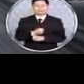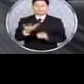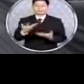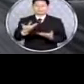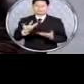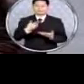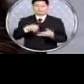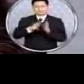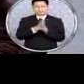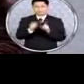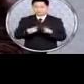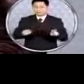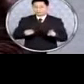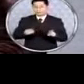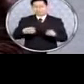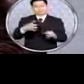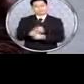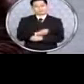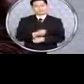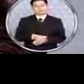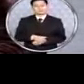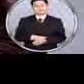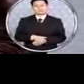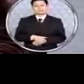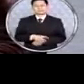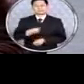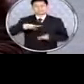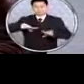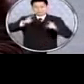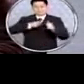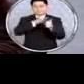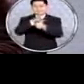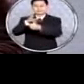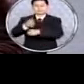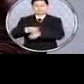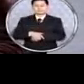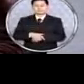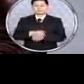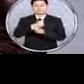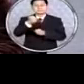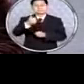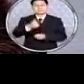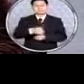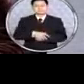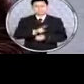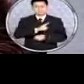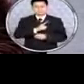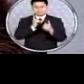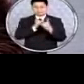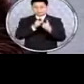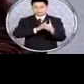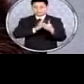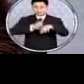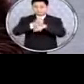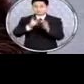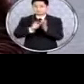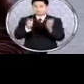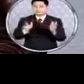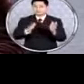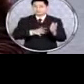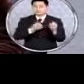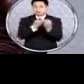点消失了。我首先想要请问这个马先生，你怎么看待在你任上出现